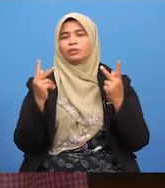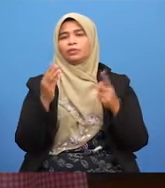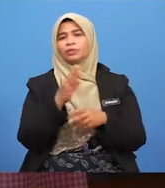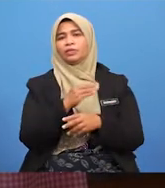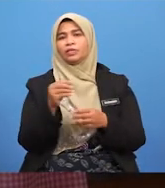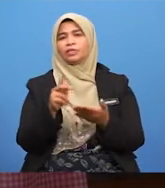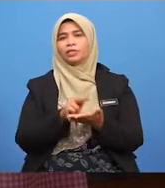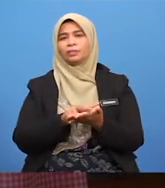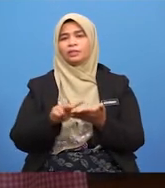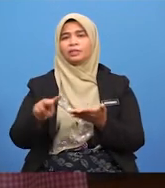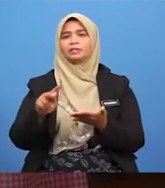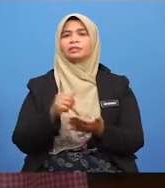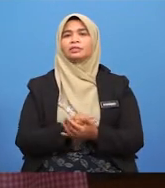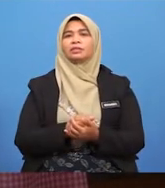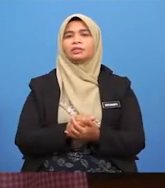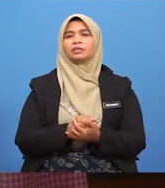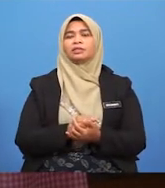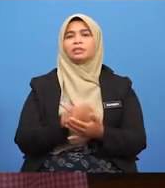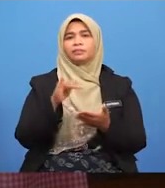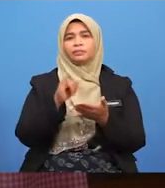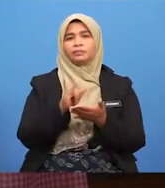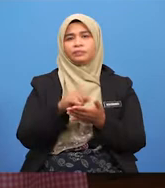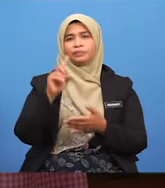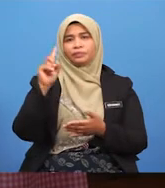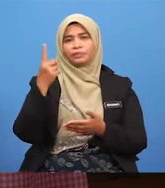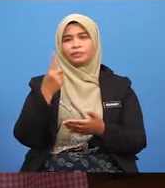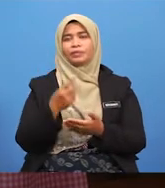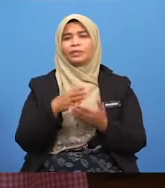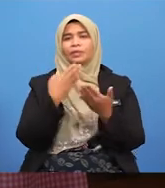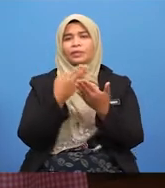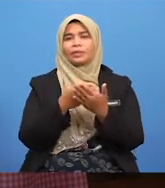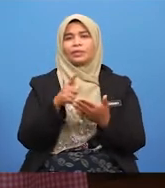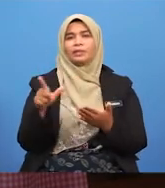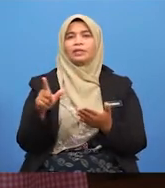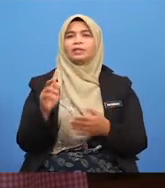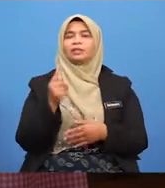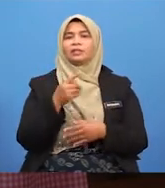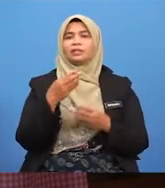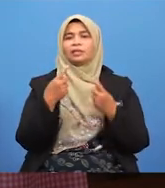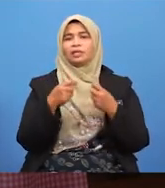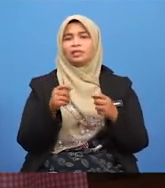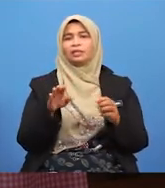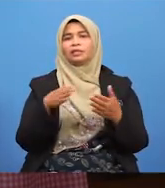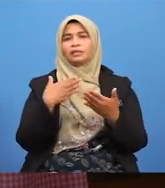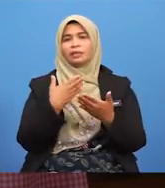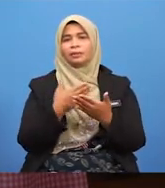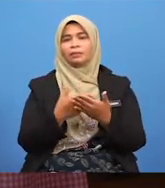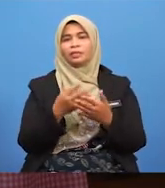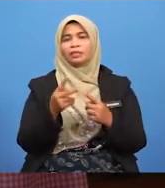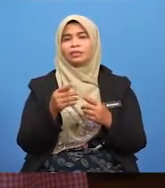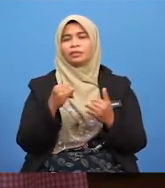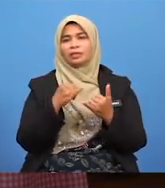dan hai oke itu saja Baiklah kita telah sampai ke